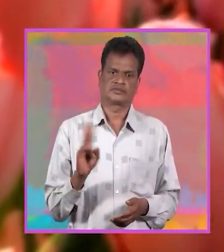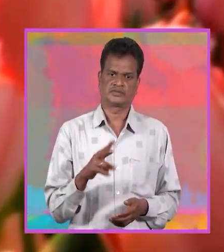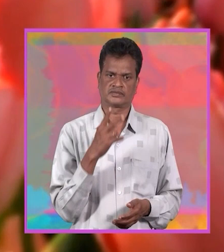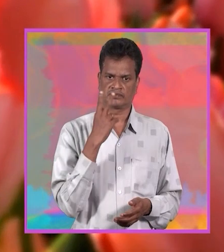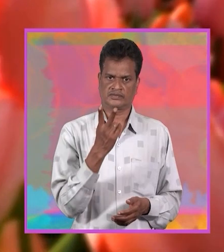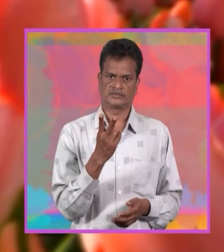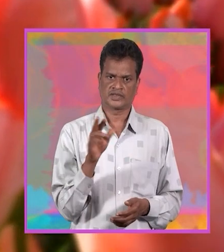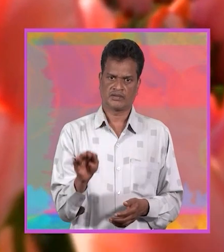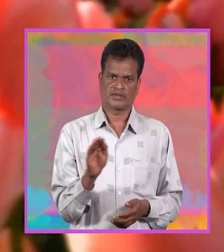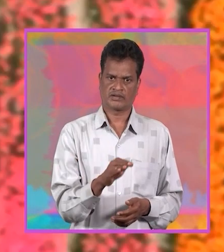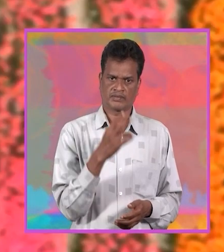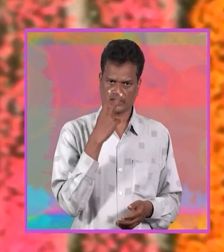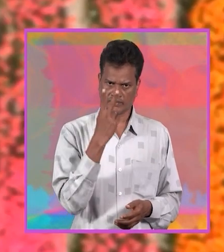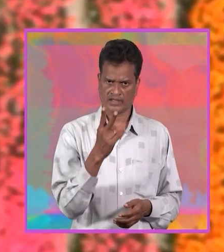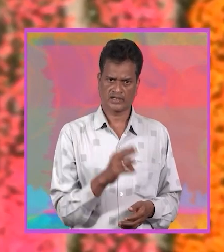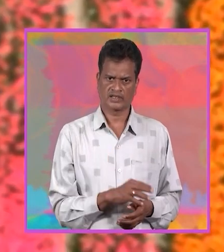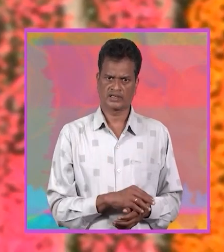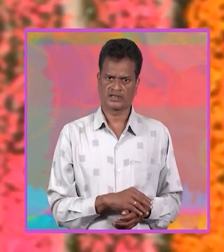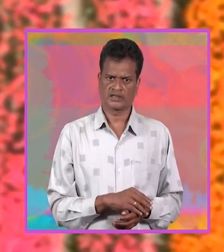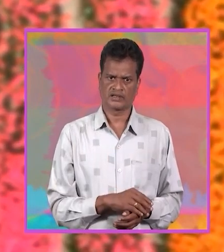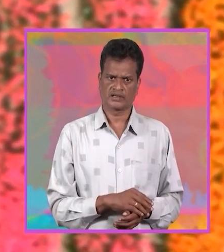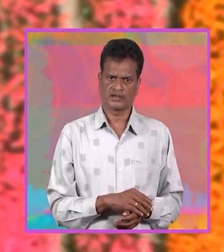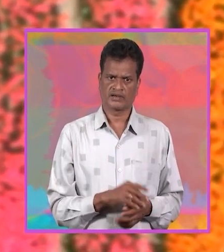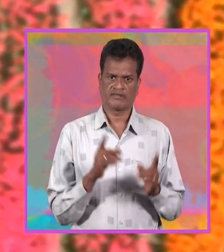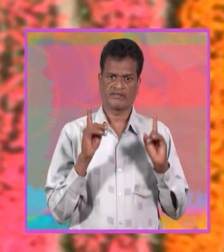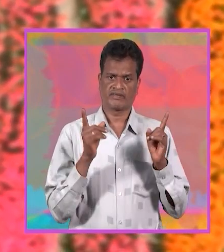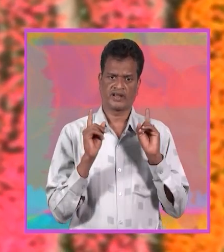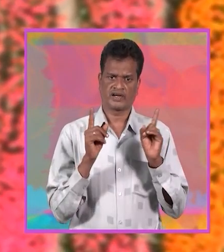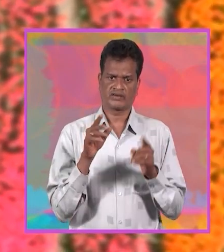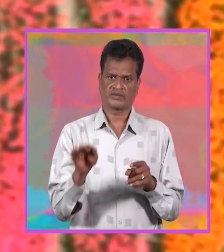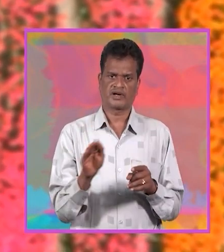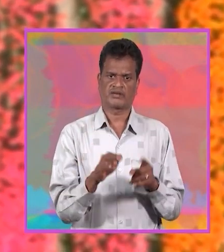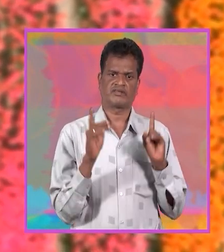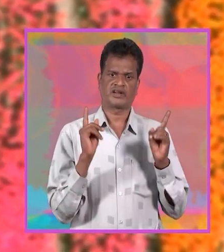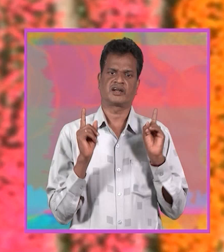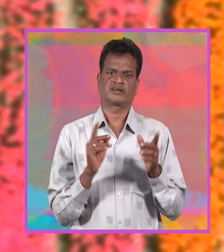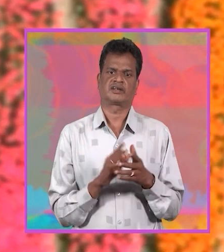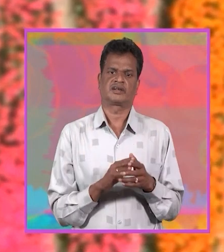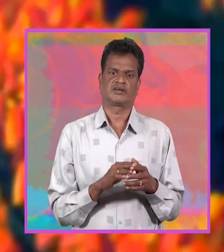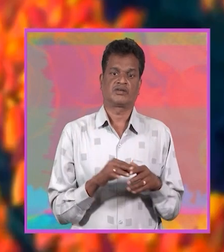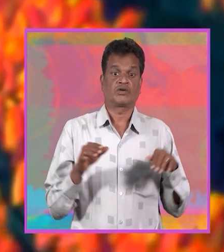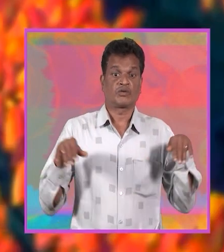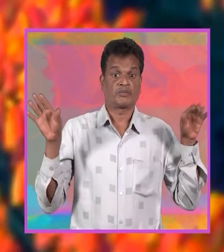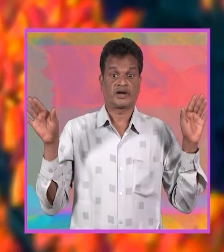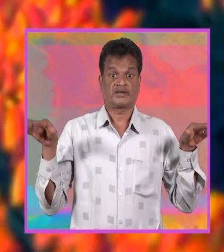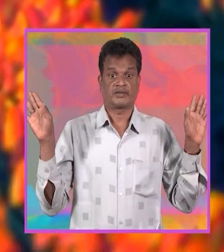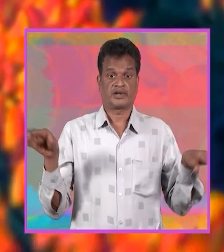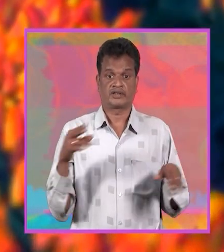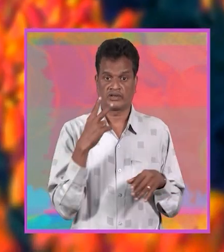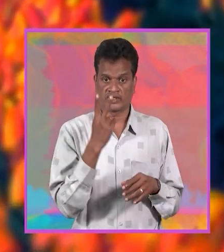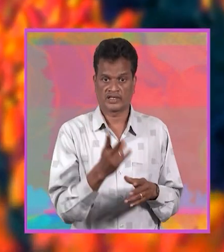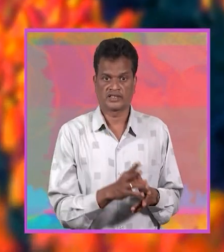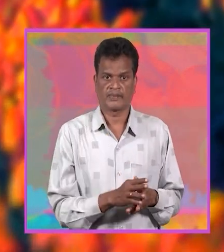மாணவர்களை படத்தை பாருங்கள். இங்கே மாணவர்கள் விளையாடி கொண்டிருக்கிறார்கள். ஒரு பறவையானது பறந்து கொண்டிருக்கிறது.